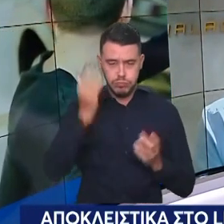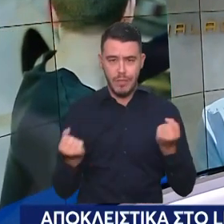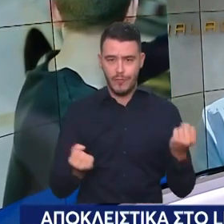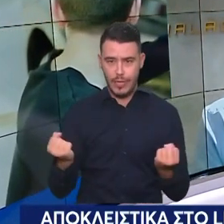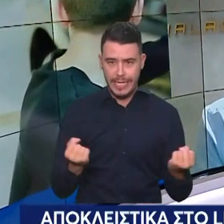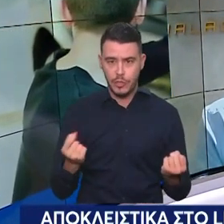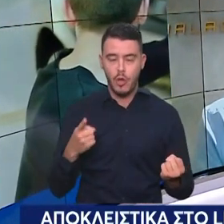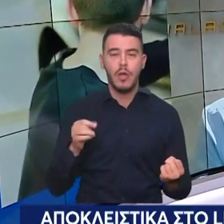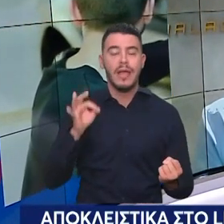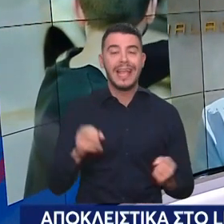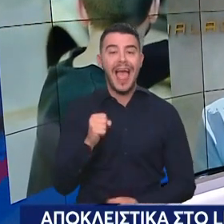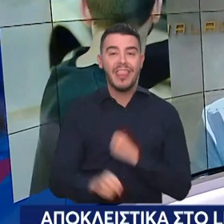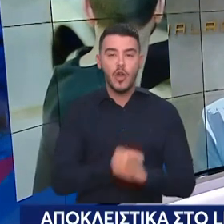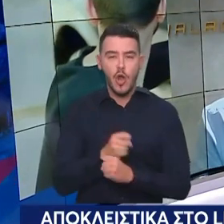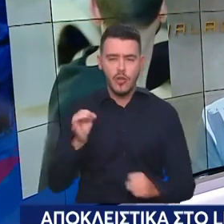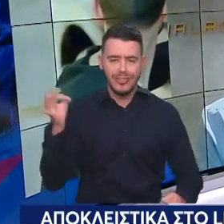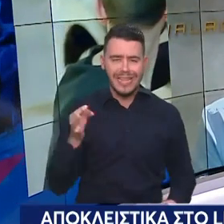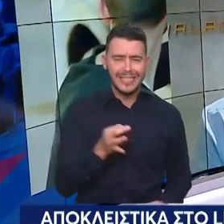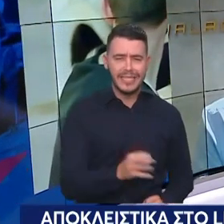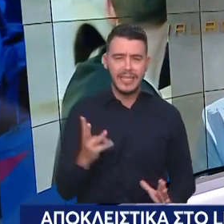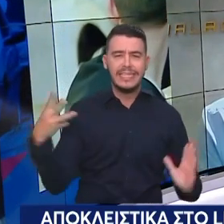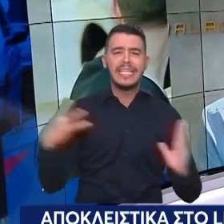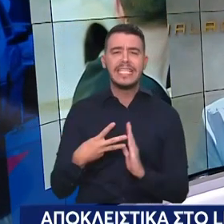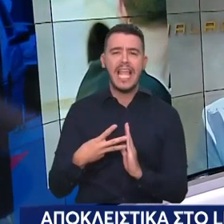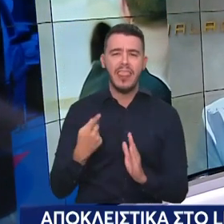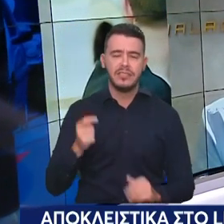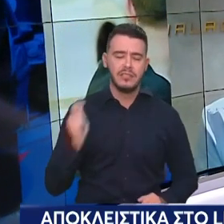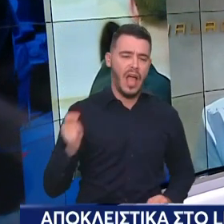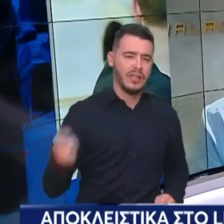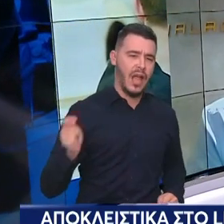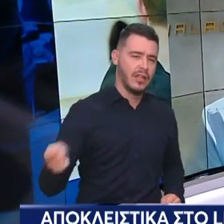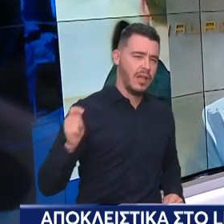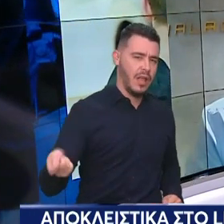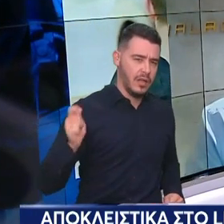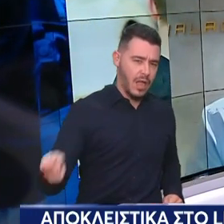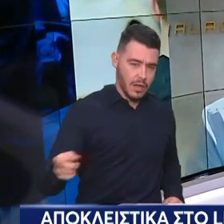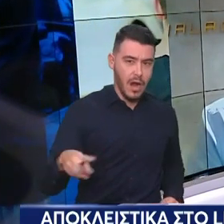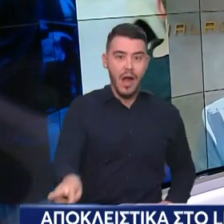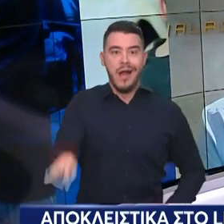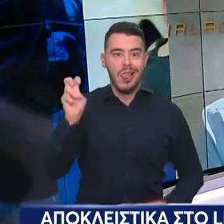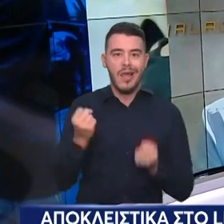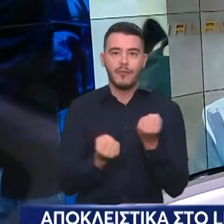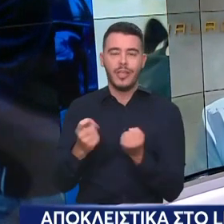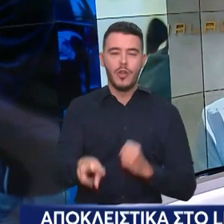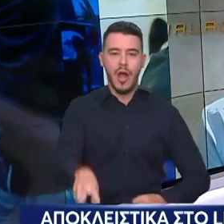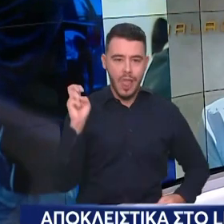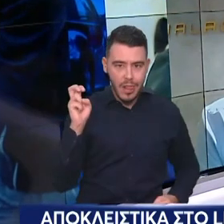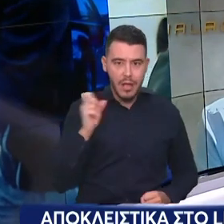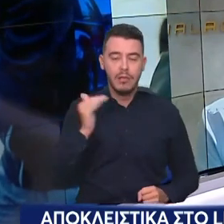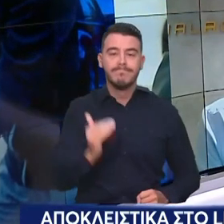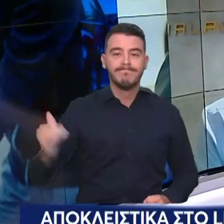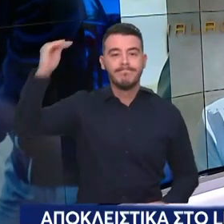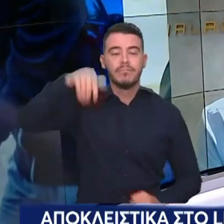πληρώνει πολλά λεφτά, 3.000 το χρόνο ήταν τα ασφάλιστρα, για να έχει το κεφάλι του ήσυχο. Του το κλέβουν, Και ο Άριος Πάγος βγάζει απόφαση ότι δεν θα